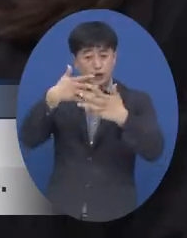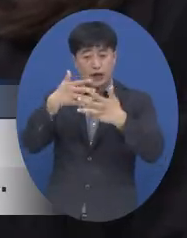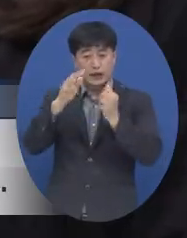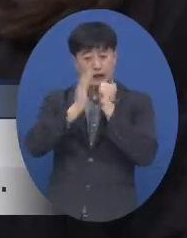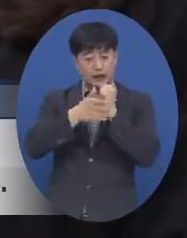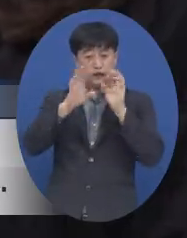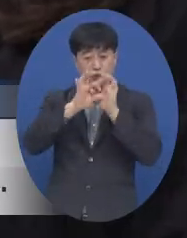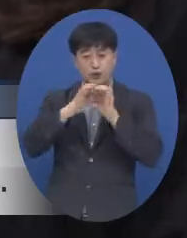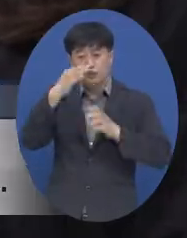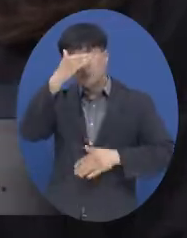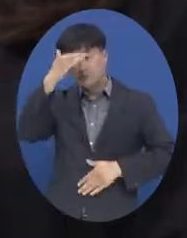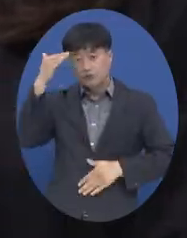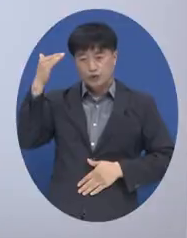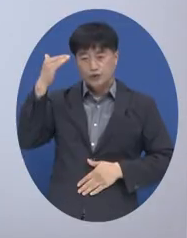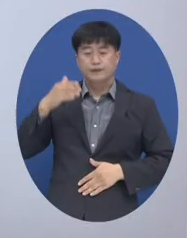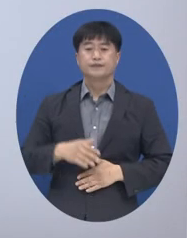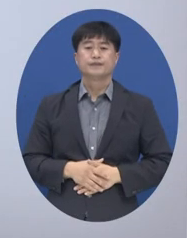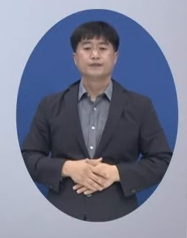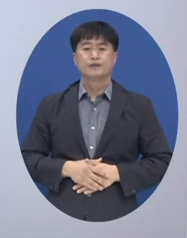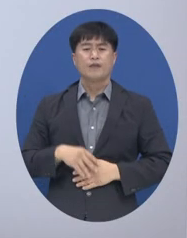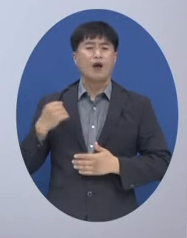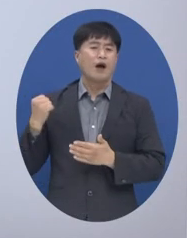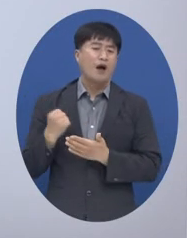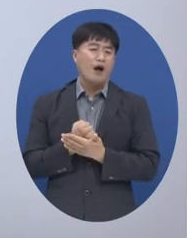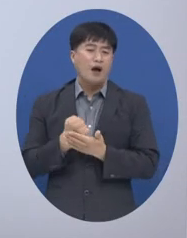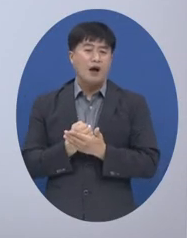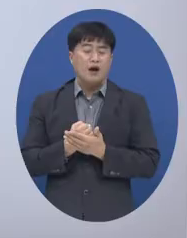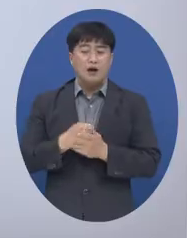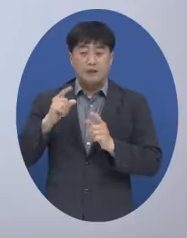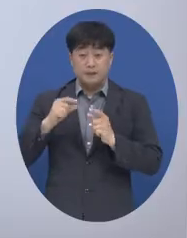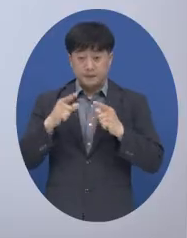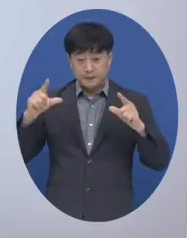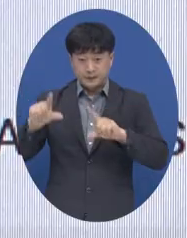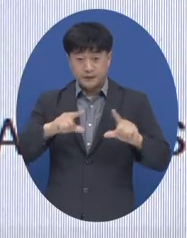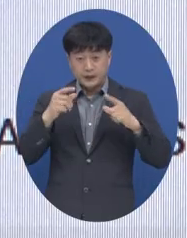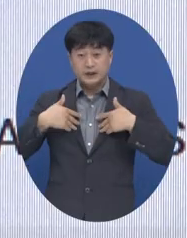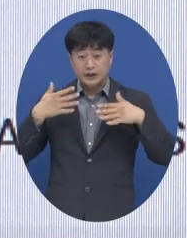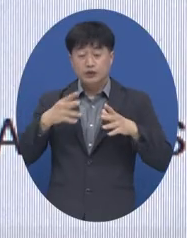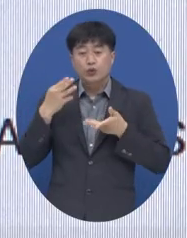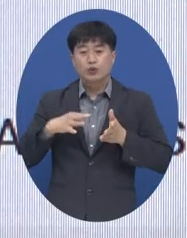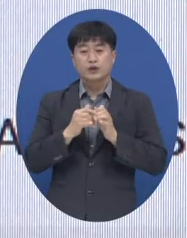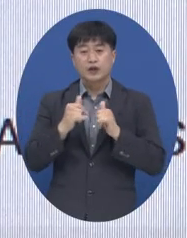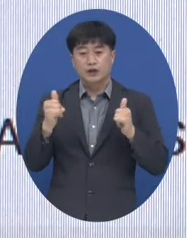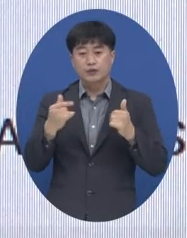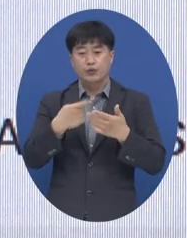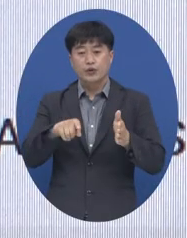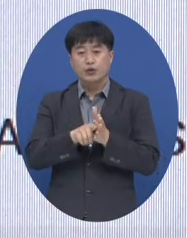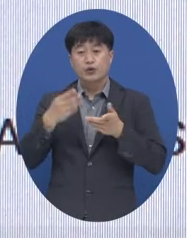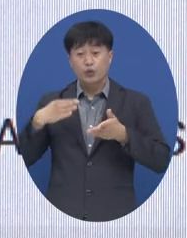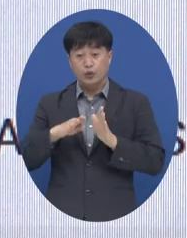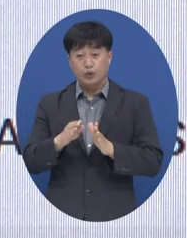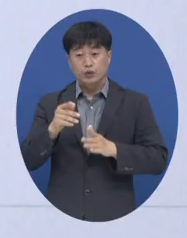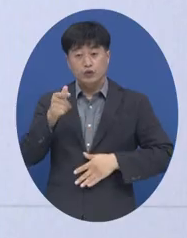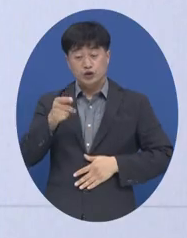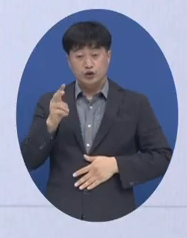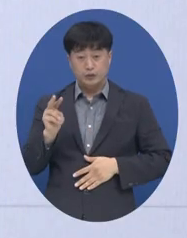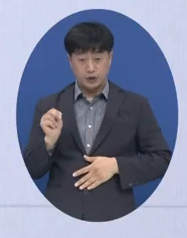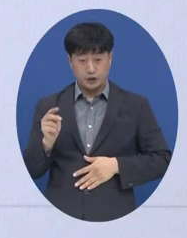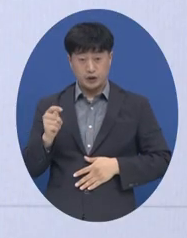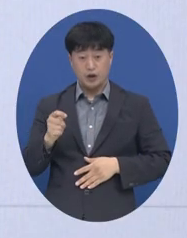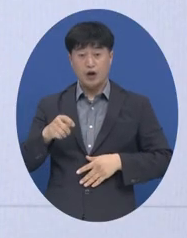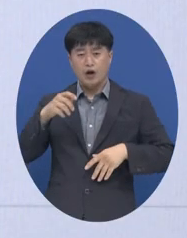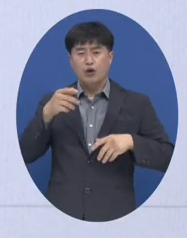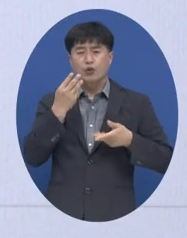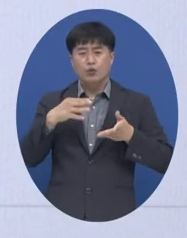통해서 관람하시고 답답한 일상에 지친 도민들을 위해 경기 GTV가 이와 같이